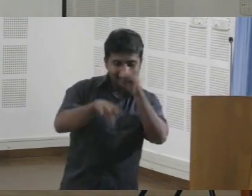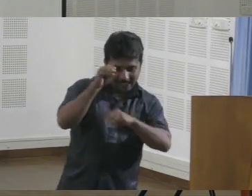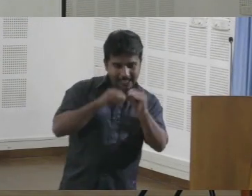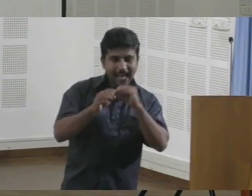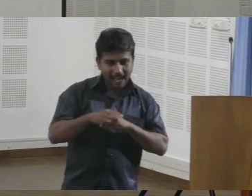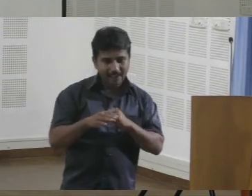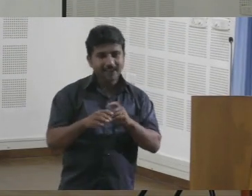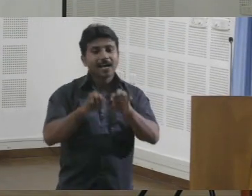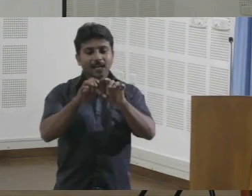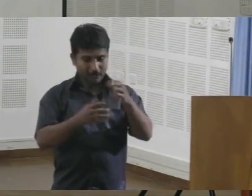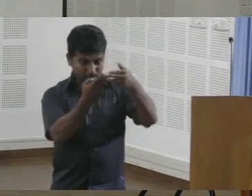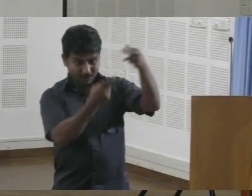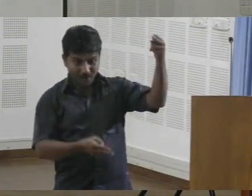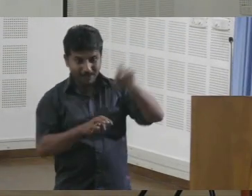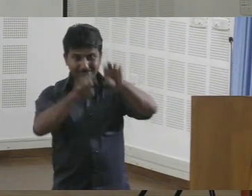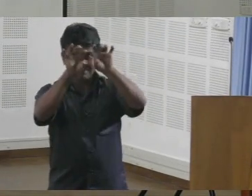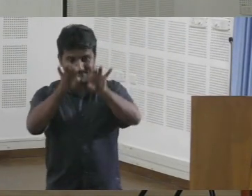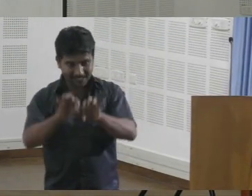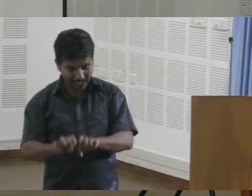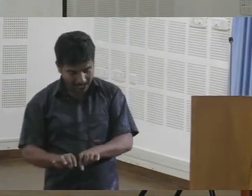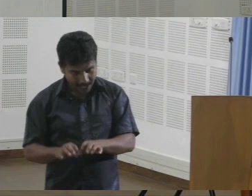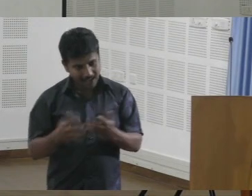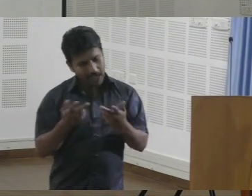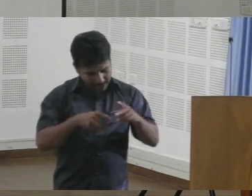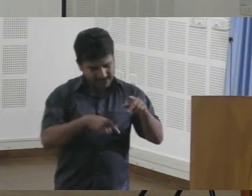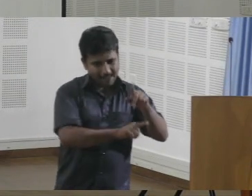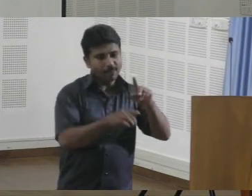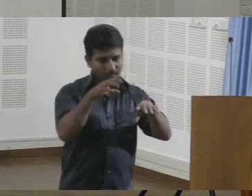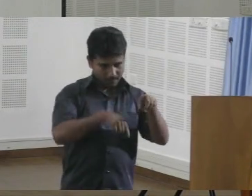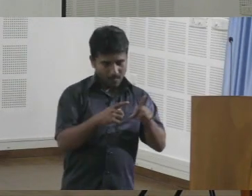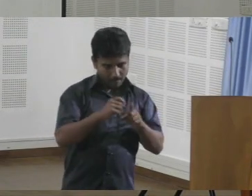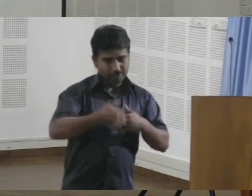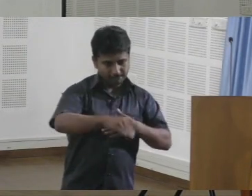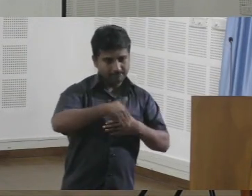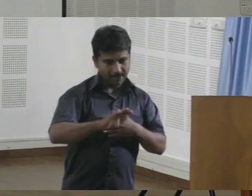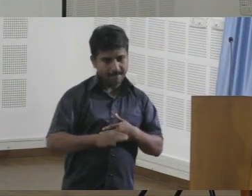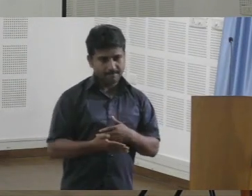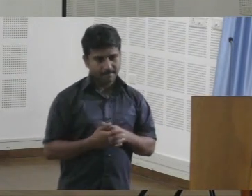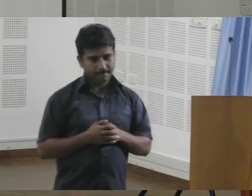എൻട്രി ചെയ്യുക, അങ്ങനത്തെയൊക്കെ ഇപ്പോൾ അവൻ ചെയ്തുകൊണ്ടിരിക്കുക.